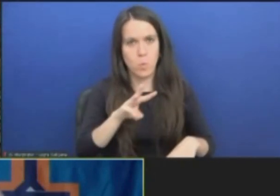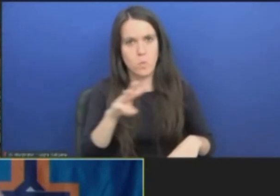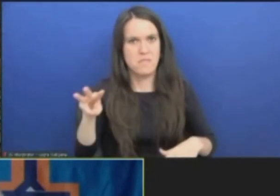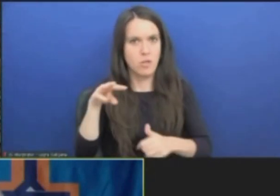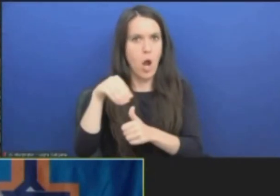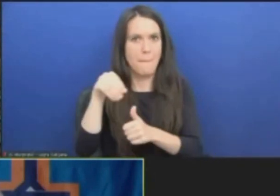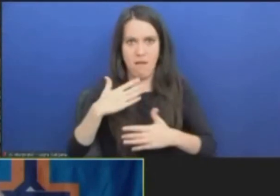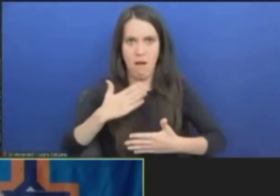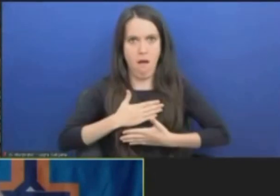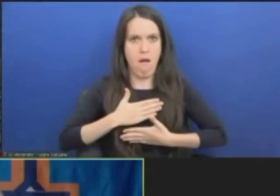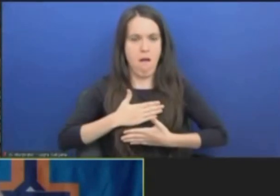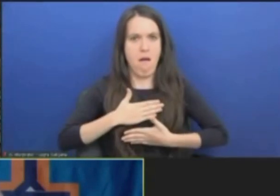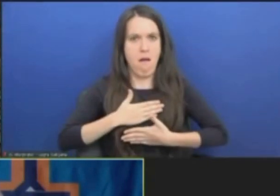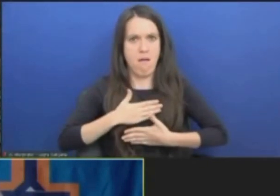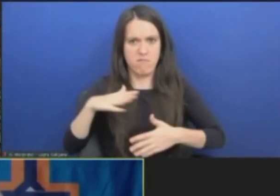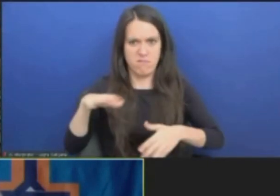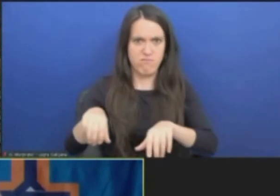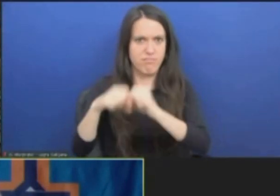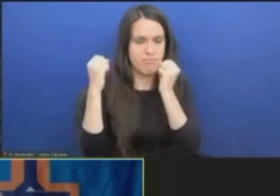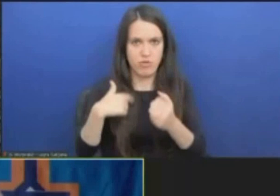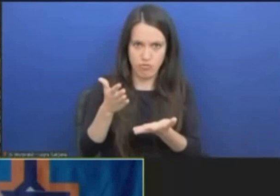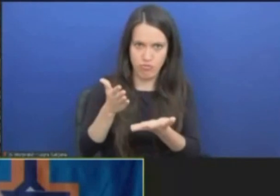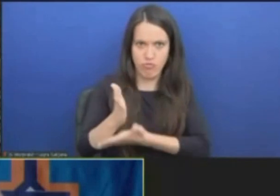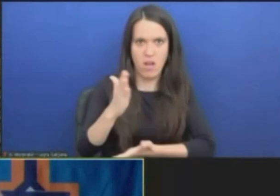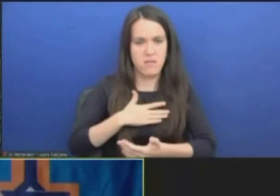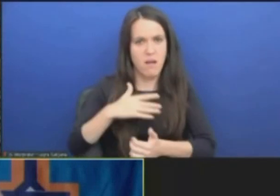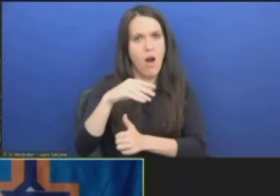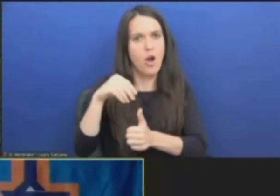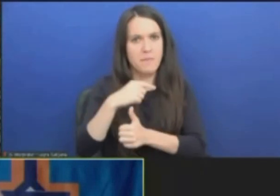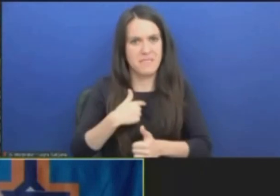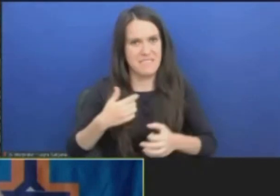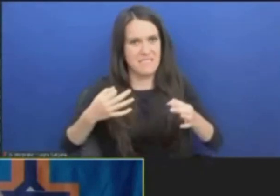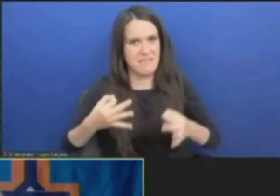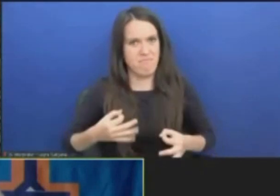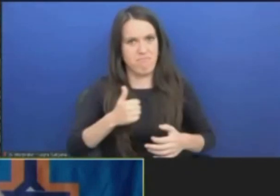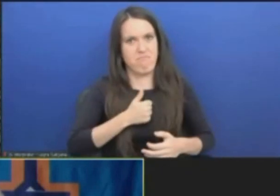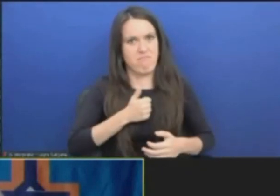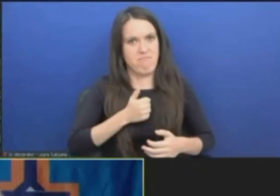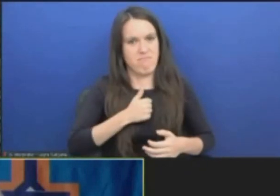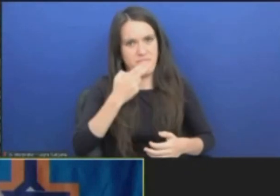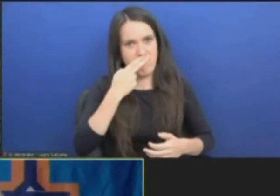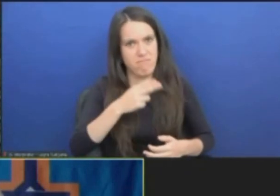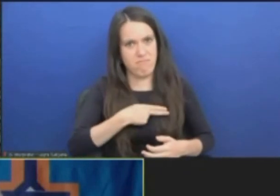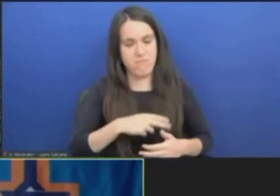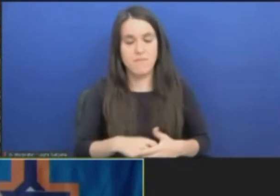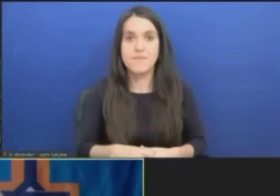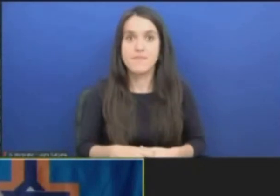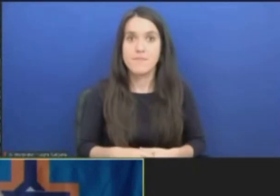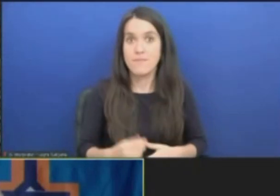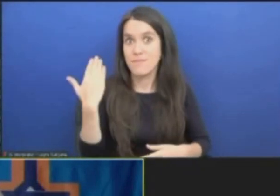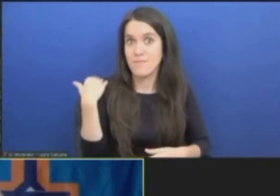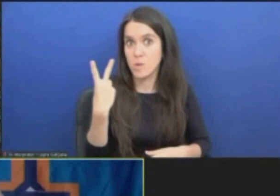западной армении дети коренных армян стали жертвами дев ширме то есть обе ранее детей это был циничный химизм который в реальности